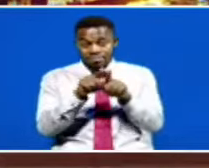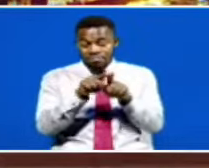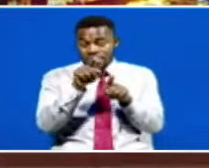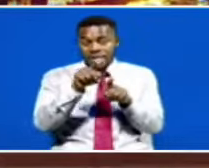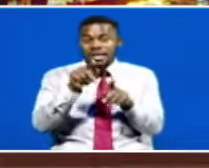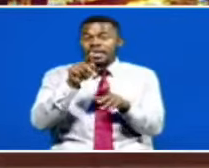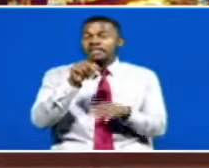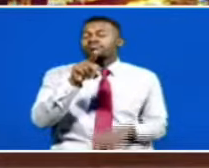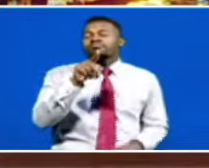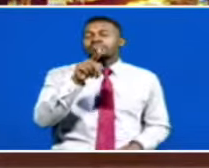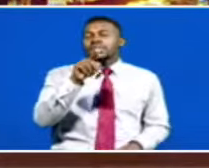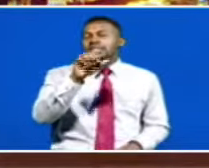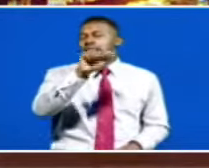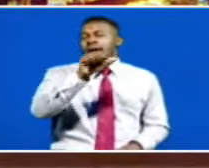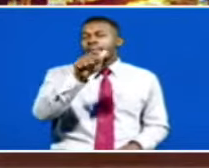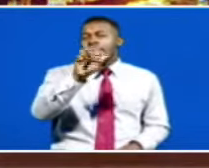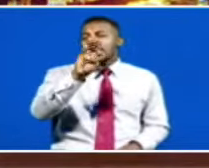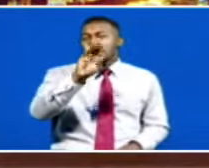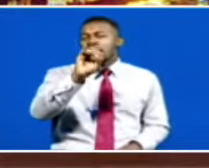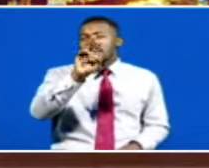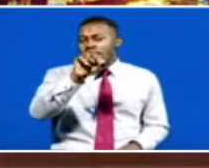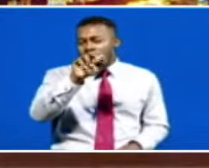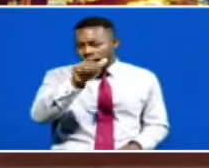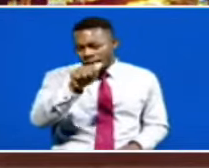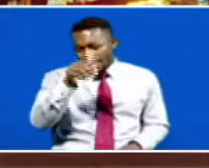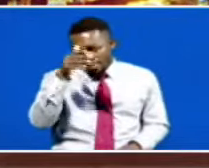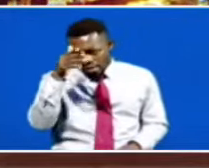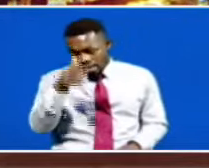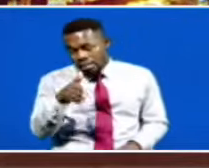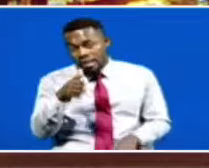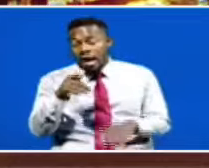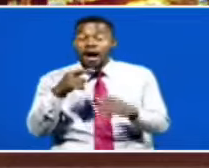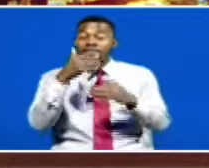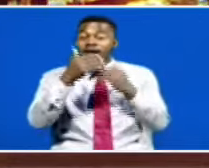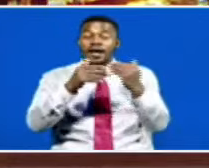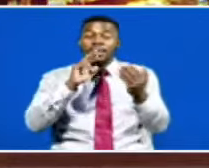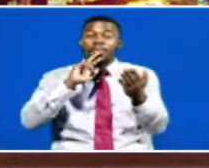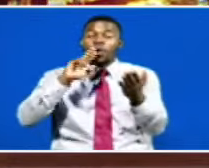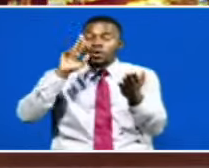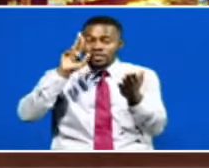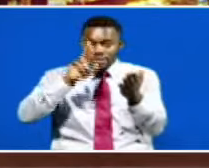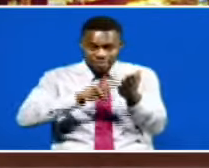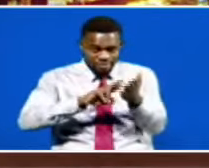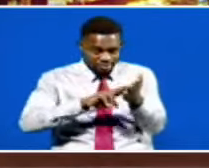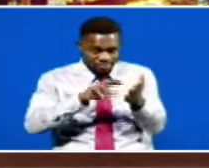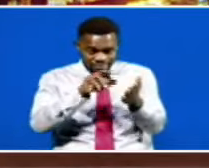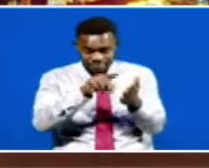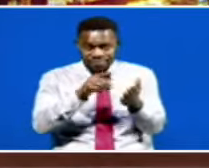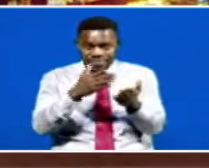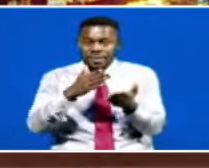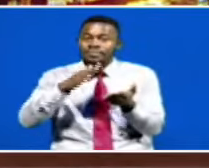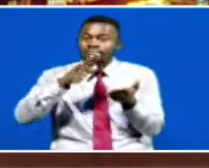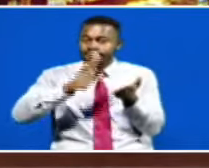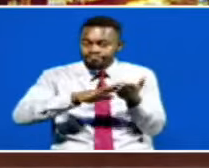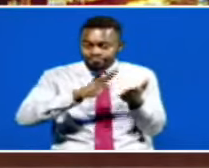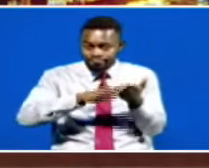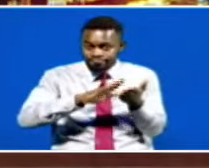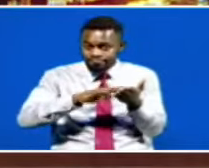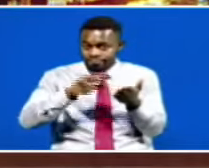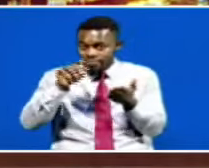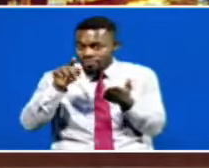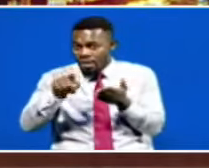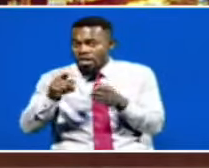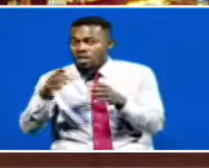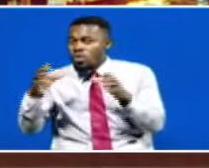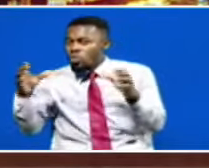Sabina Shege. Haya yanajiri wakati ambapo tayari ripoti ya kamati ya pamoja ikipendekeza kuwepo kwa jopo ili kuhakikisha